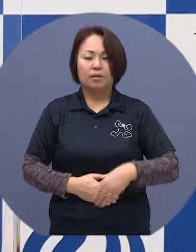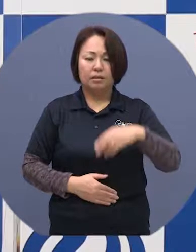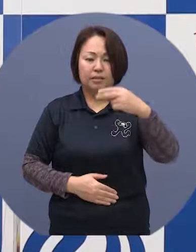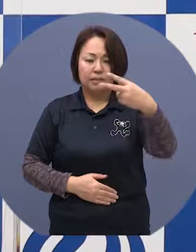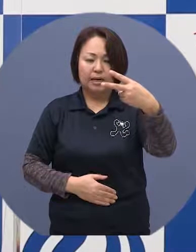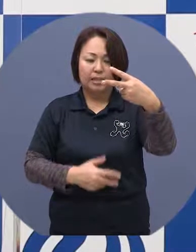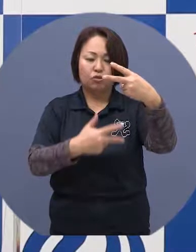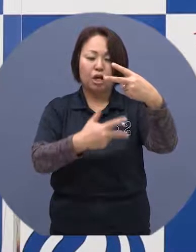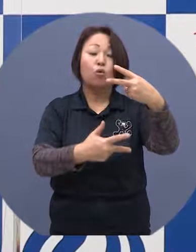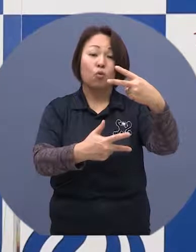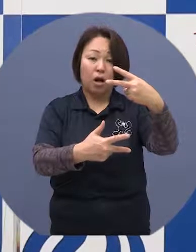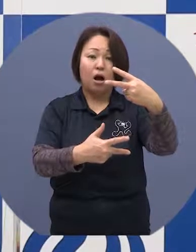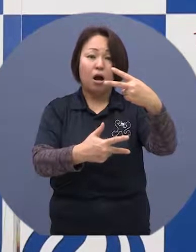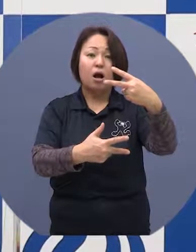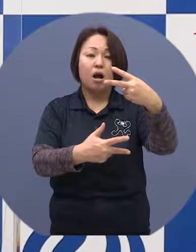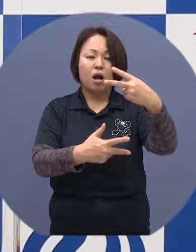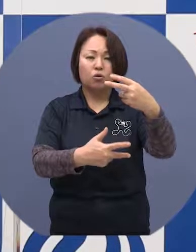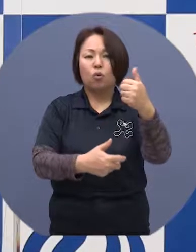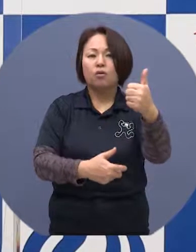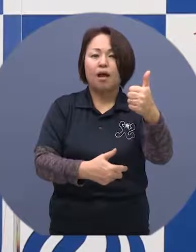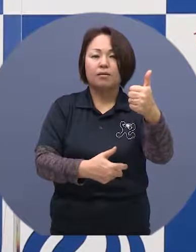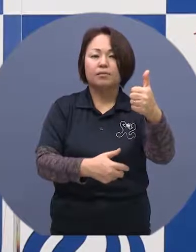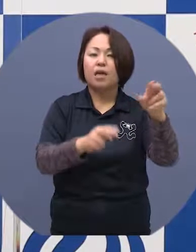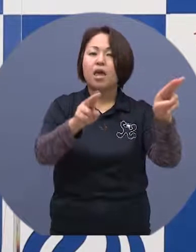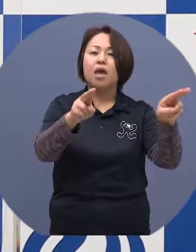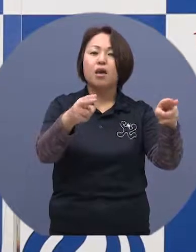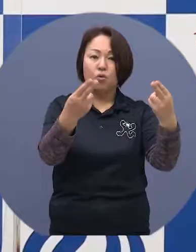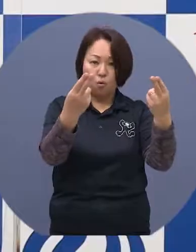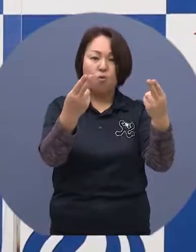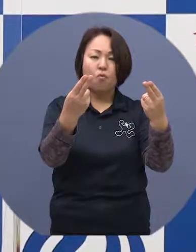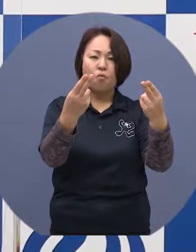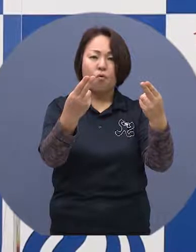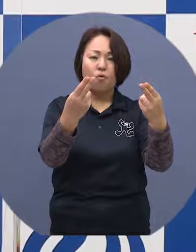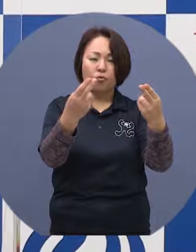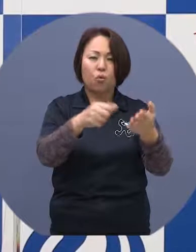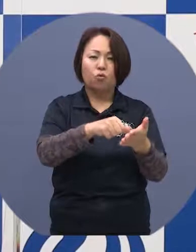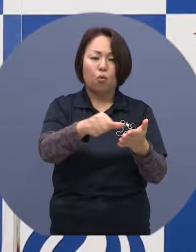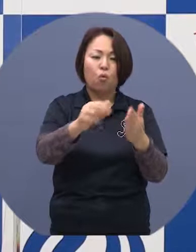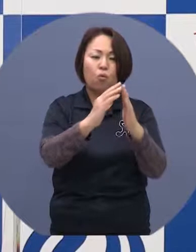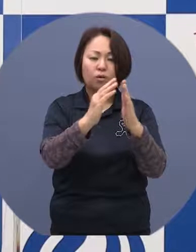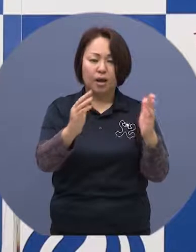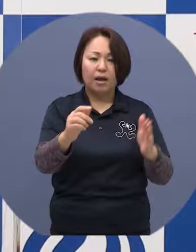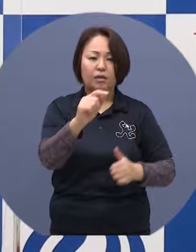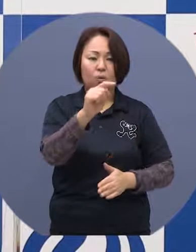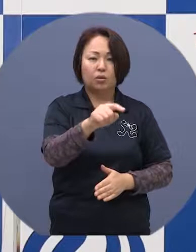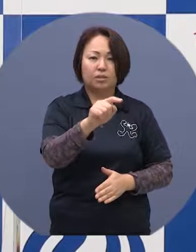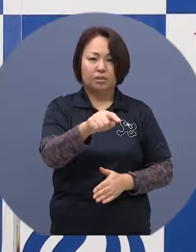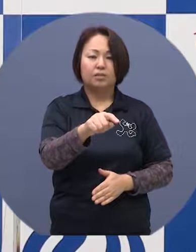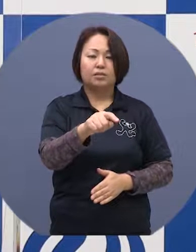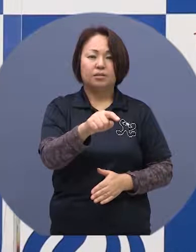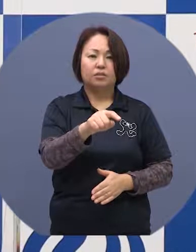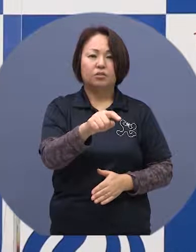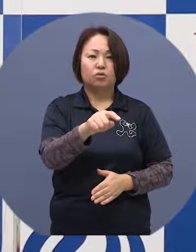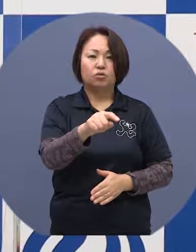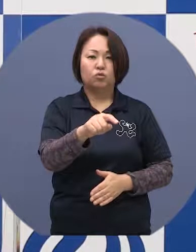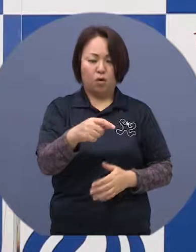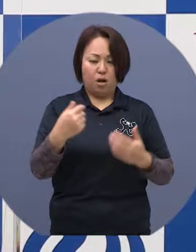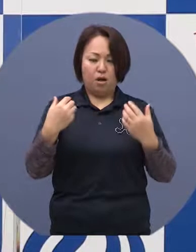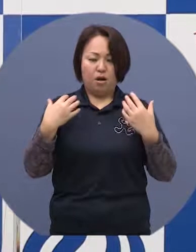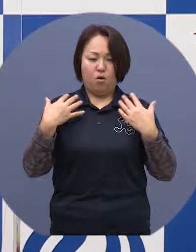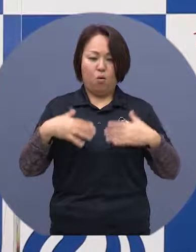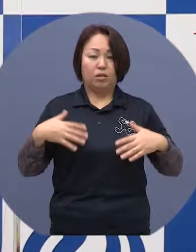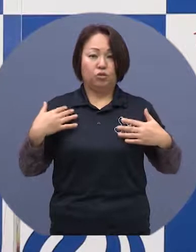日の男性も兄の桜登録会の日にはファッション